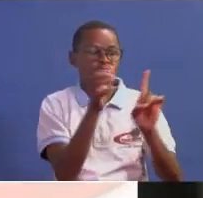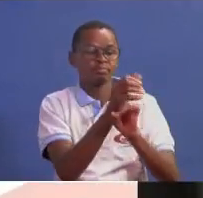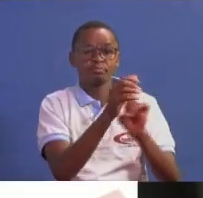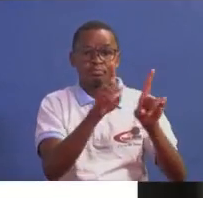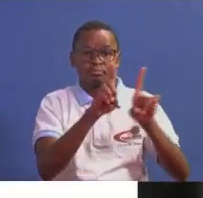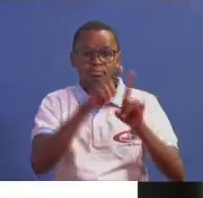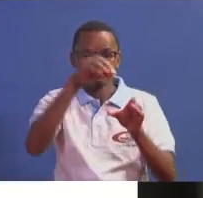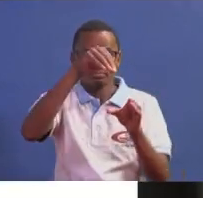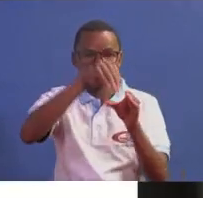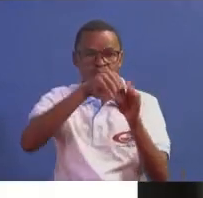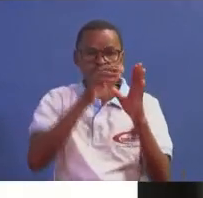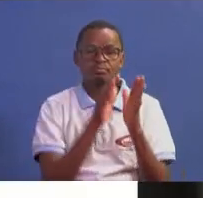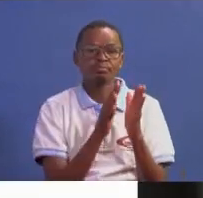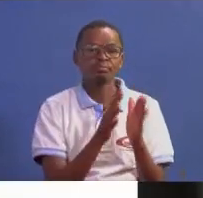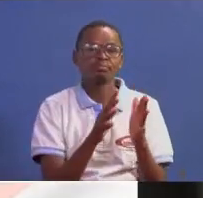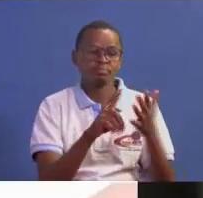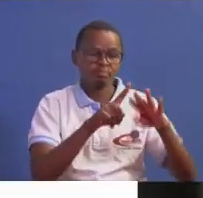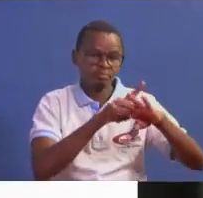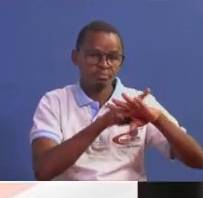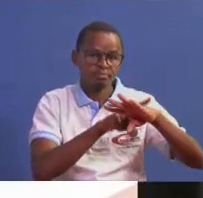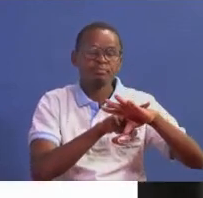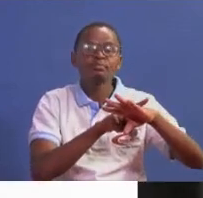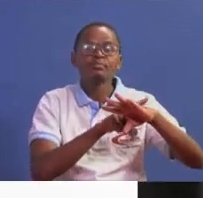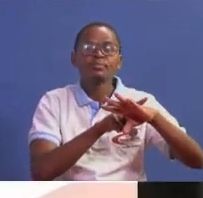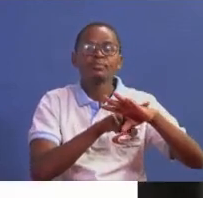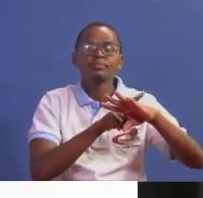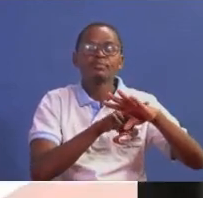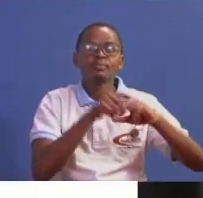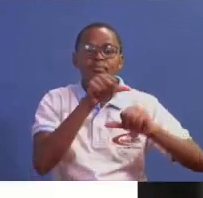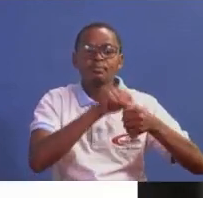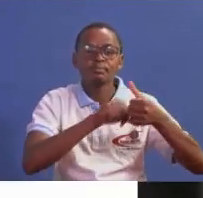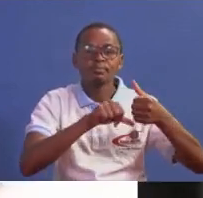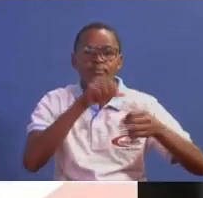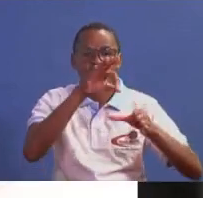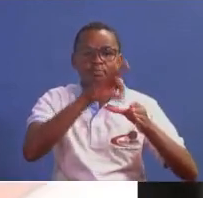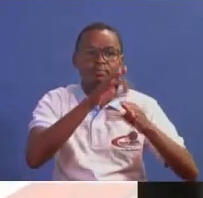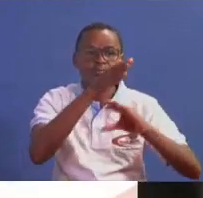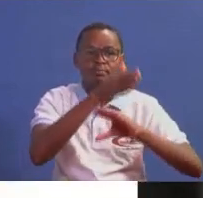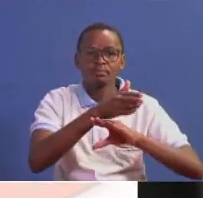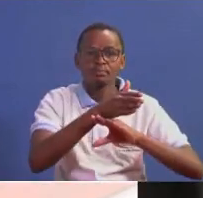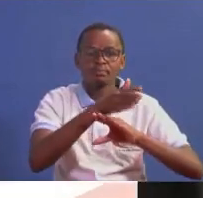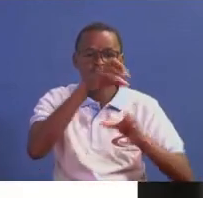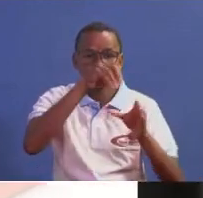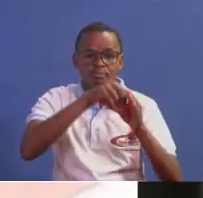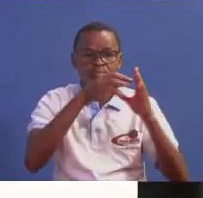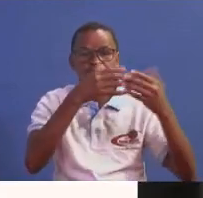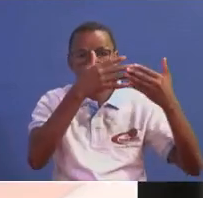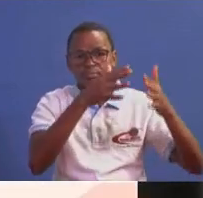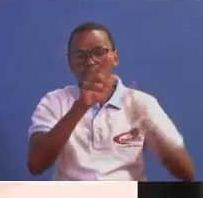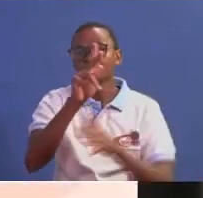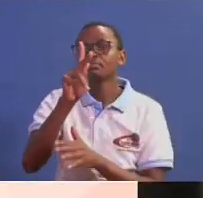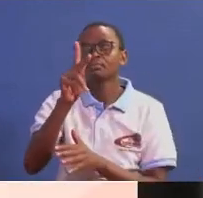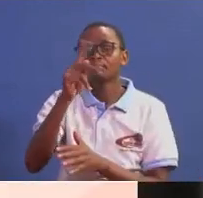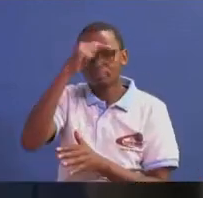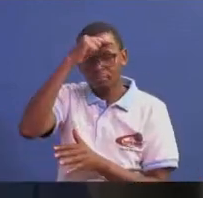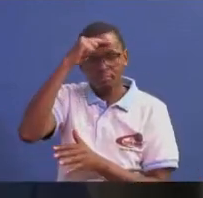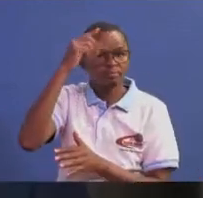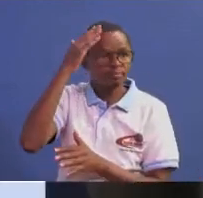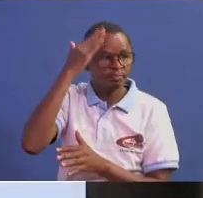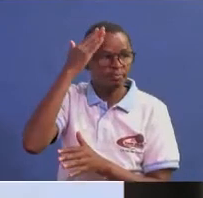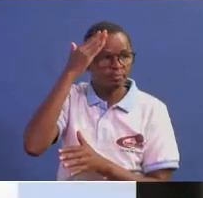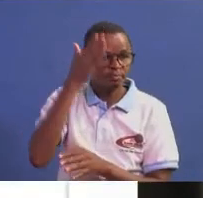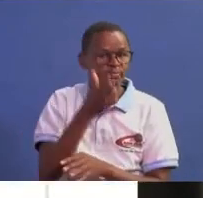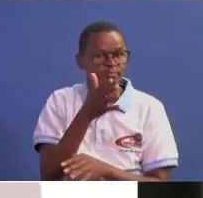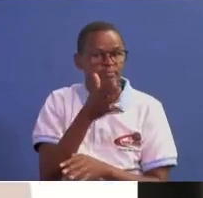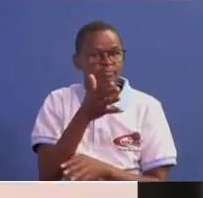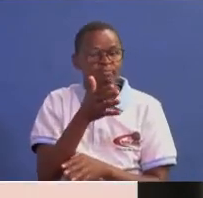yasiafikiwe. Hata wale investors, unajua wakati wa around elections, before and after elections, investors hupotea Kenya. Juu